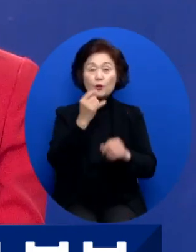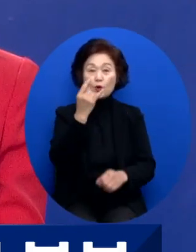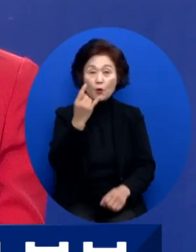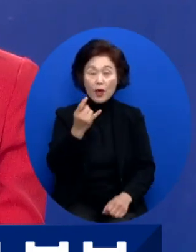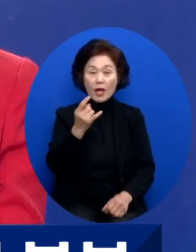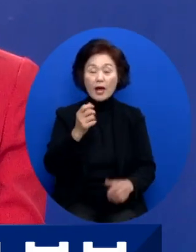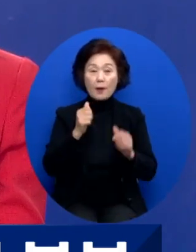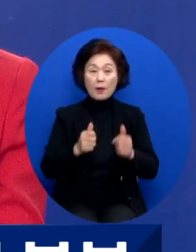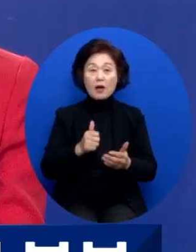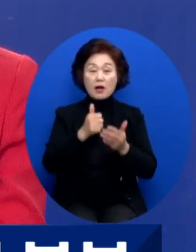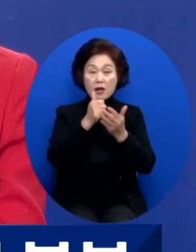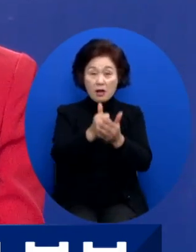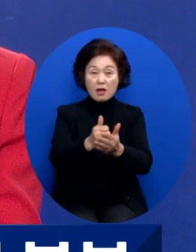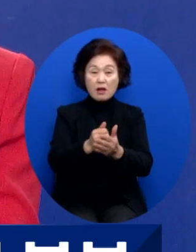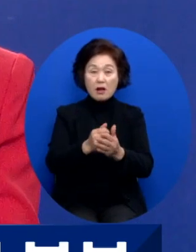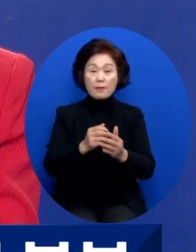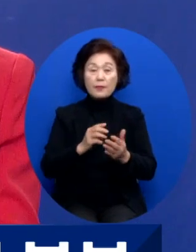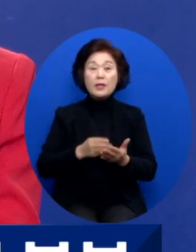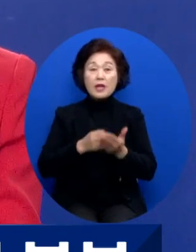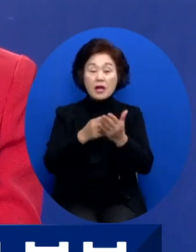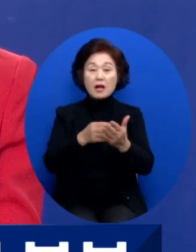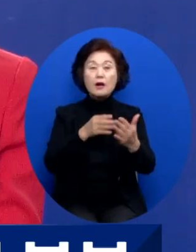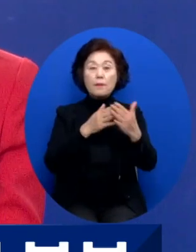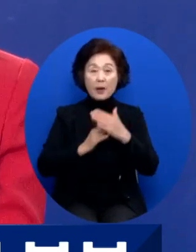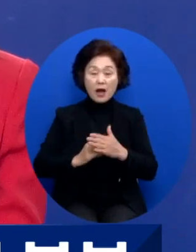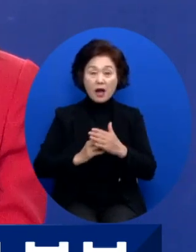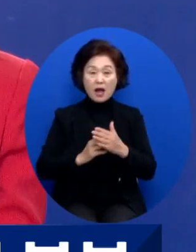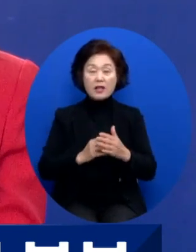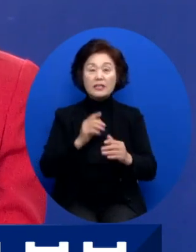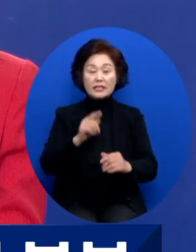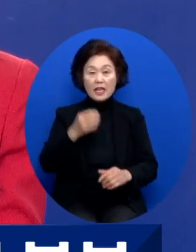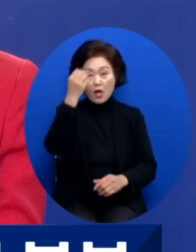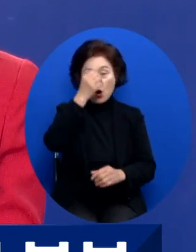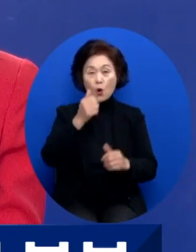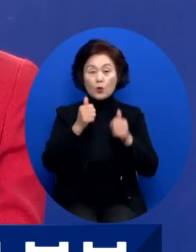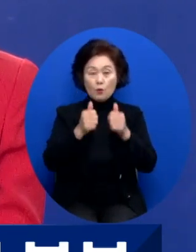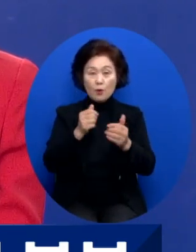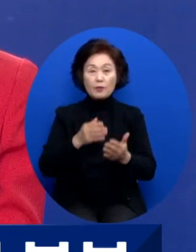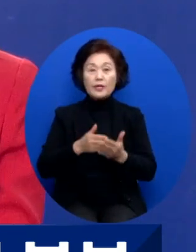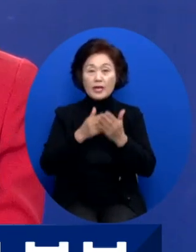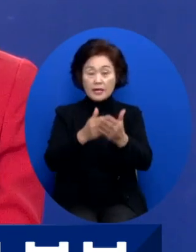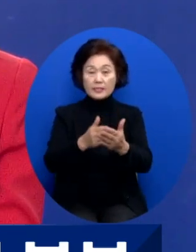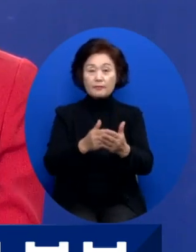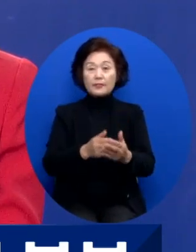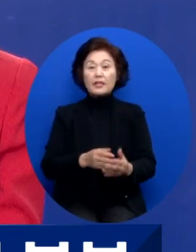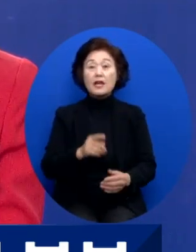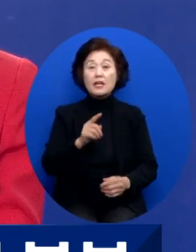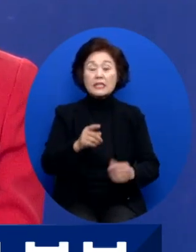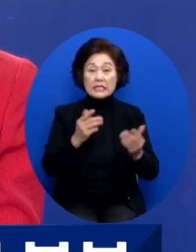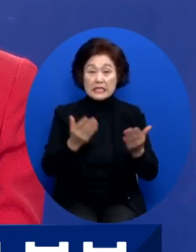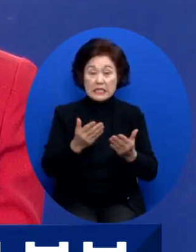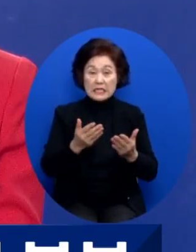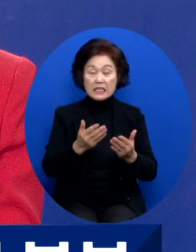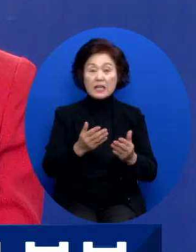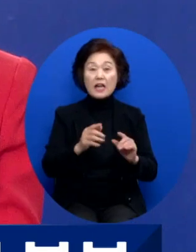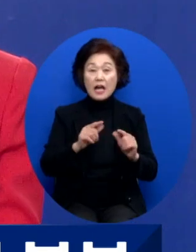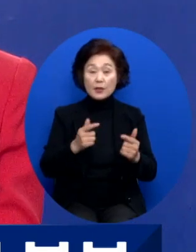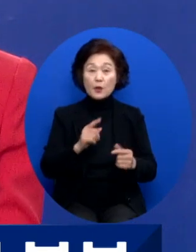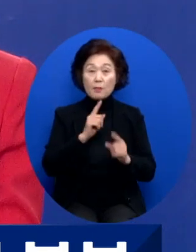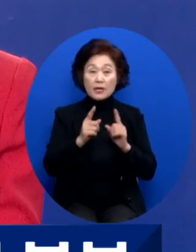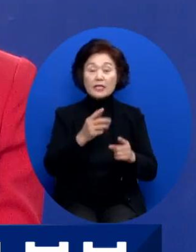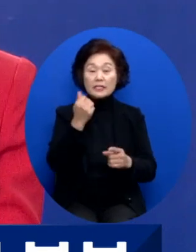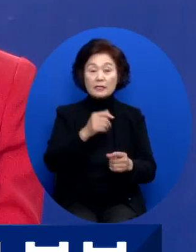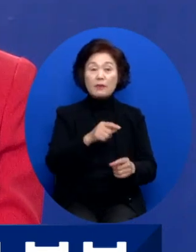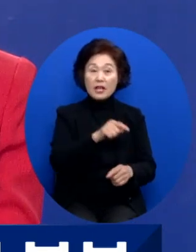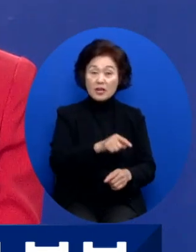것에 대해 항소를 결정했습니다 앞서 법원은 합신총회 이단 결정이 사법부 판단 영역이 아니라고 봤지만 인터콥